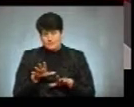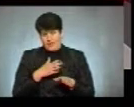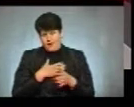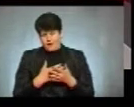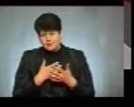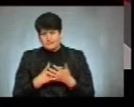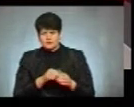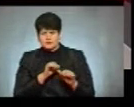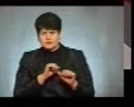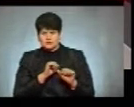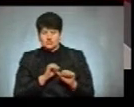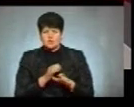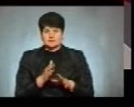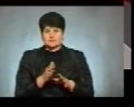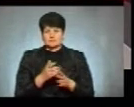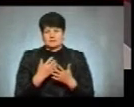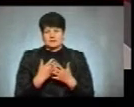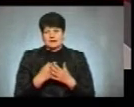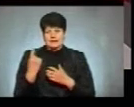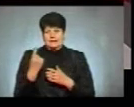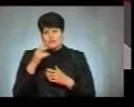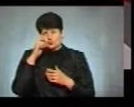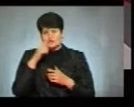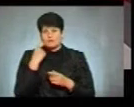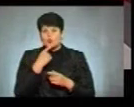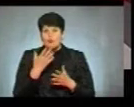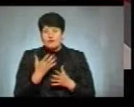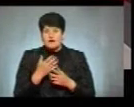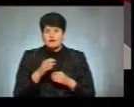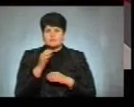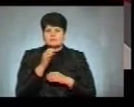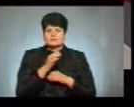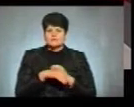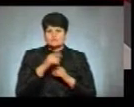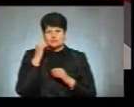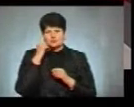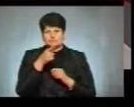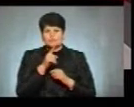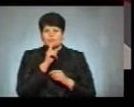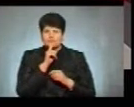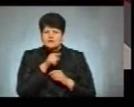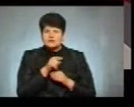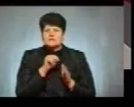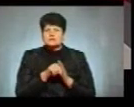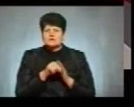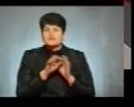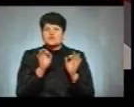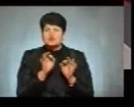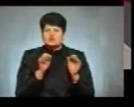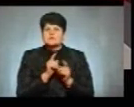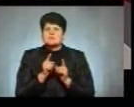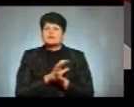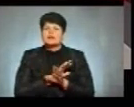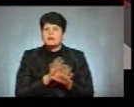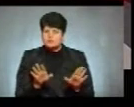активно відстоювати ідеї там єдиної державної мови. А на Заході думають, він мовчить, значить, він нічого не буде